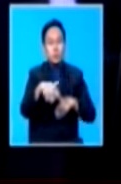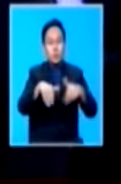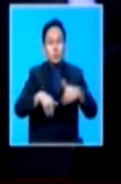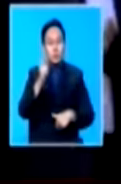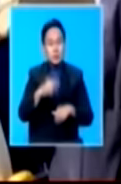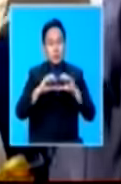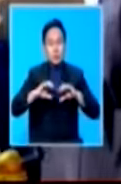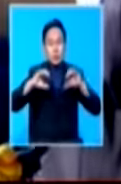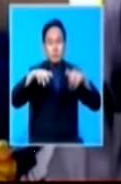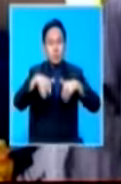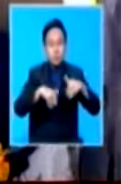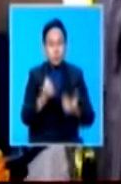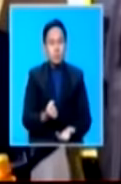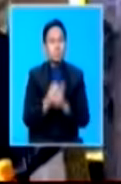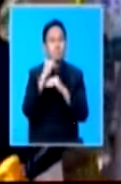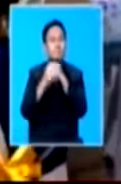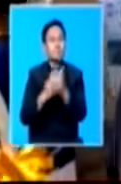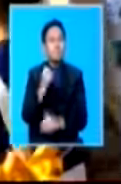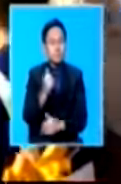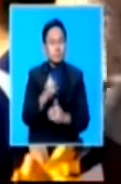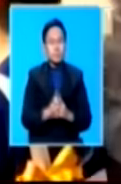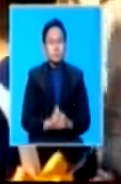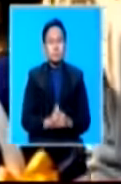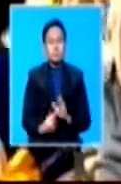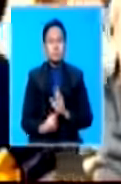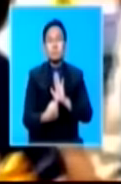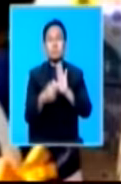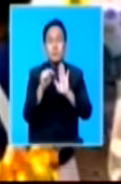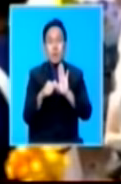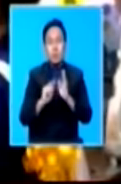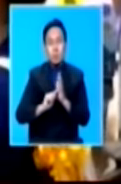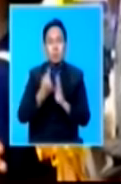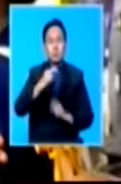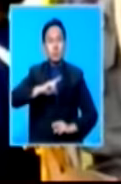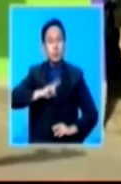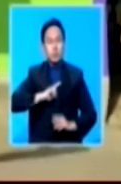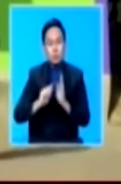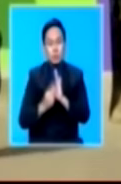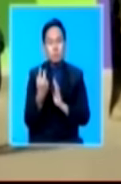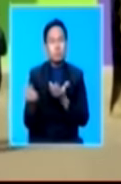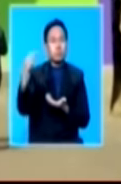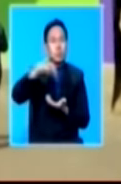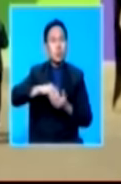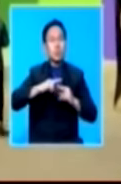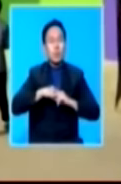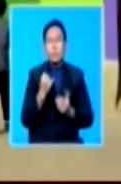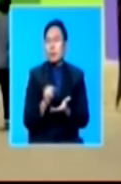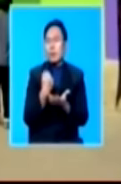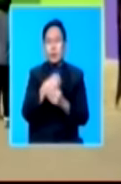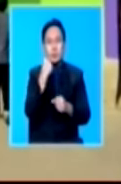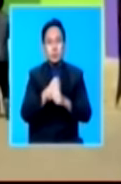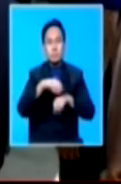ครับเพื่อให้เกิดความแข็งแกร่งยั่งยืนสิ่งเหล่านี้ถ้าท่านเริ่มในตัวเองได้นะครับตามคำแนะนำมันก็จะสะดวกแก่การบริหาร